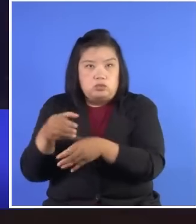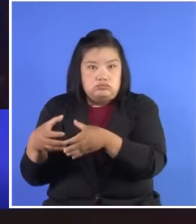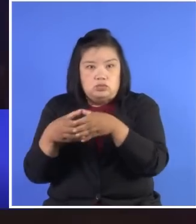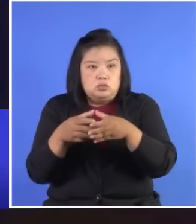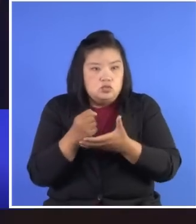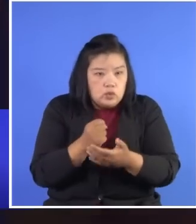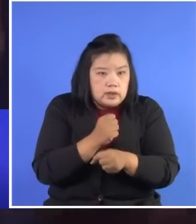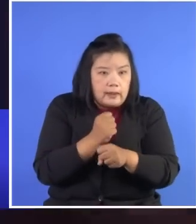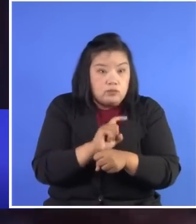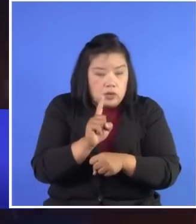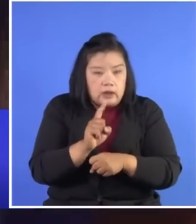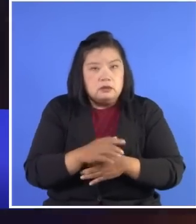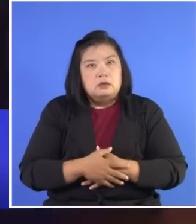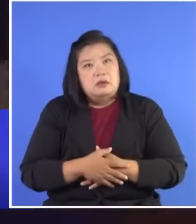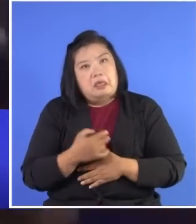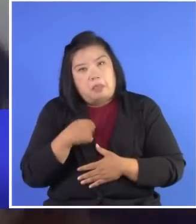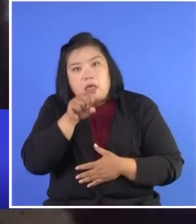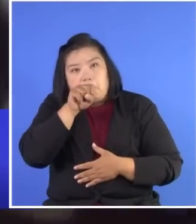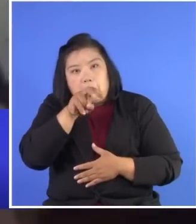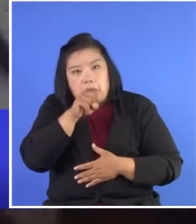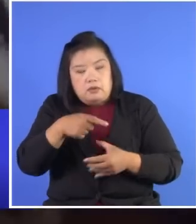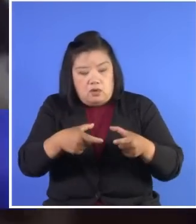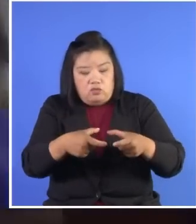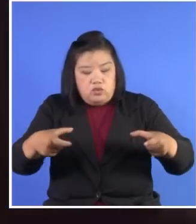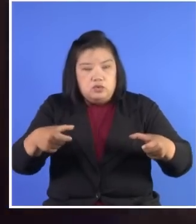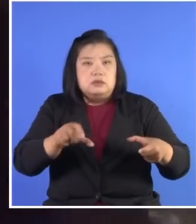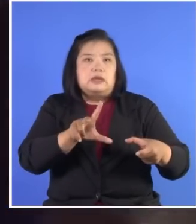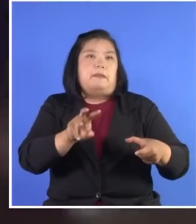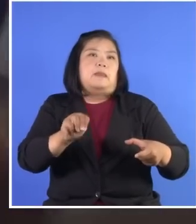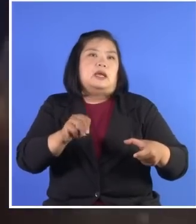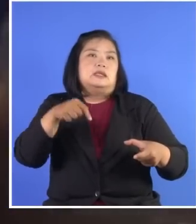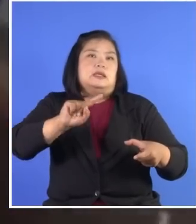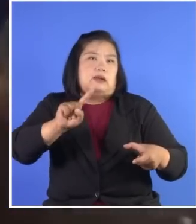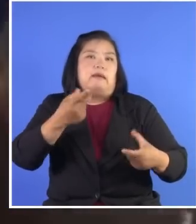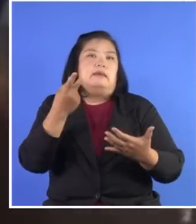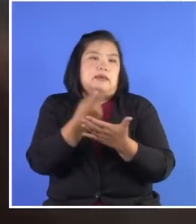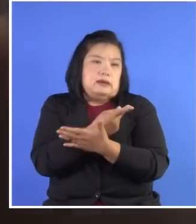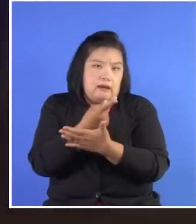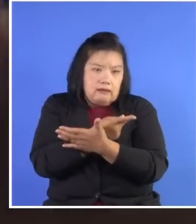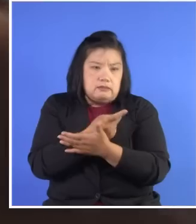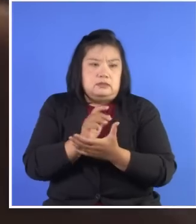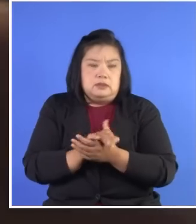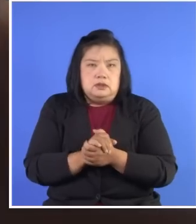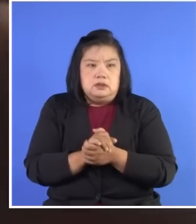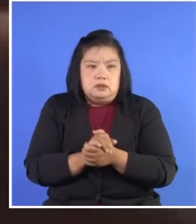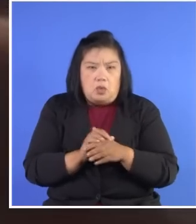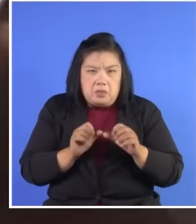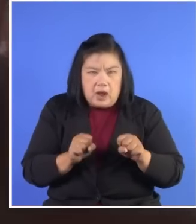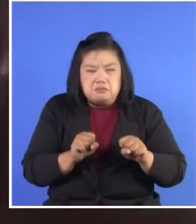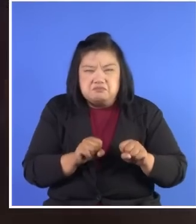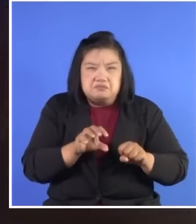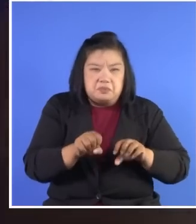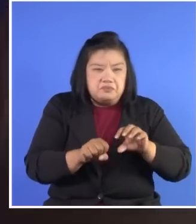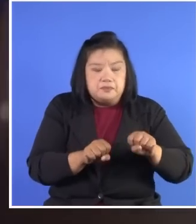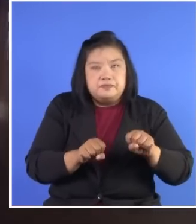เมตรเนี่ยนะบุกเข้าไปที่บ้านหลังหนึ่งอยู่ที่อำเภอท่าม่วงจังหวัดกาญจนบุรีนี่นะครับกว่าจะจับได้โอ้โหต้องปล้ำกันอย่างทุลักทุเลเนี่ยนะฮะ